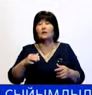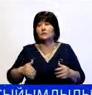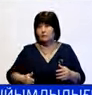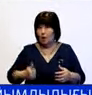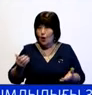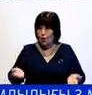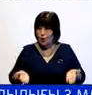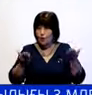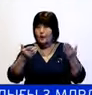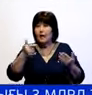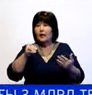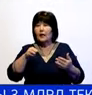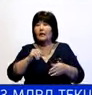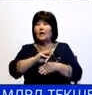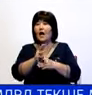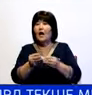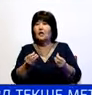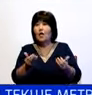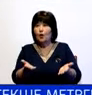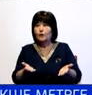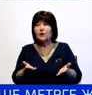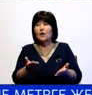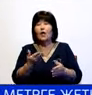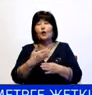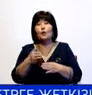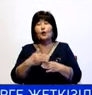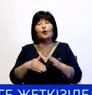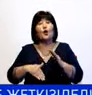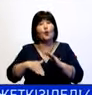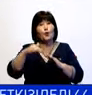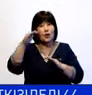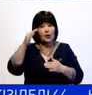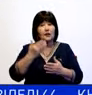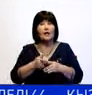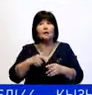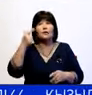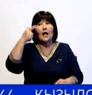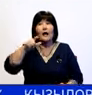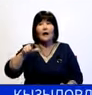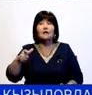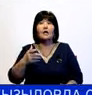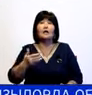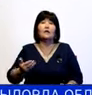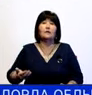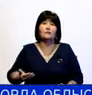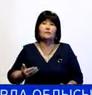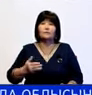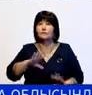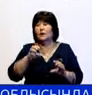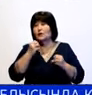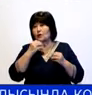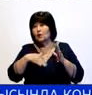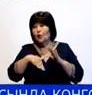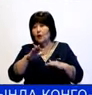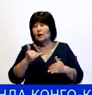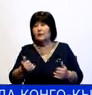көтеріліп, грант қаржыландырумыздың жаңағы бөлігі көтерілді. Одан кейін ғалымдарымыздың да әлеуеті жоғарылап, қазір біздің